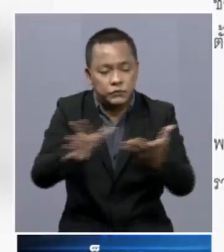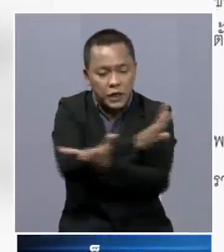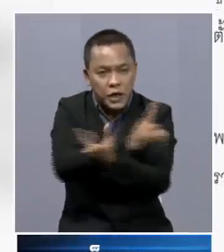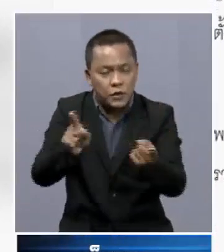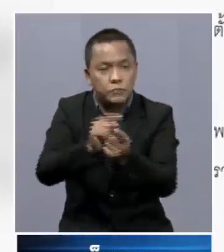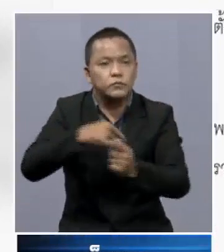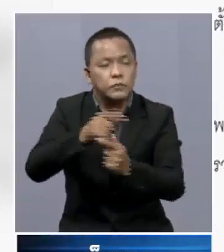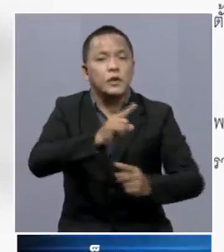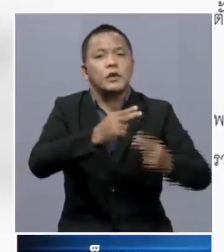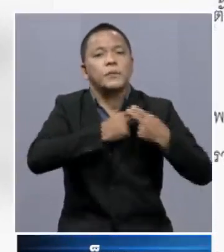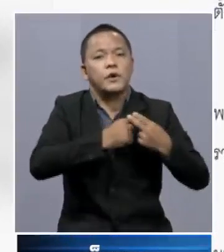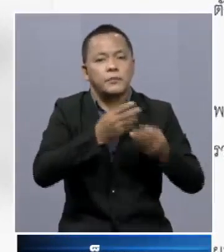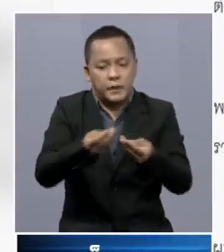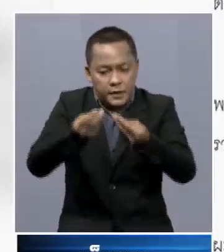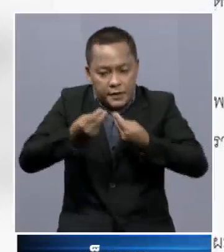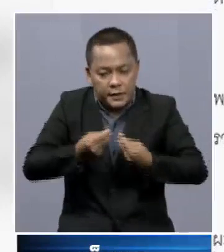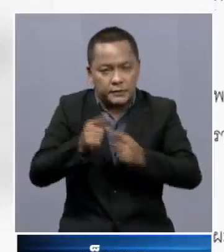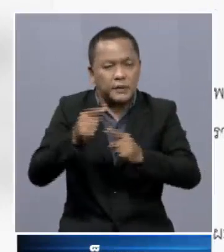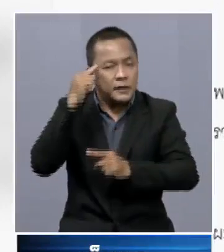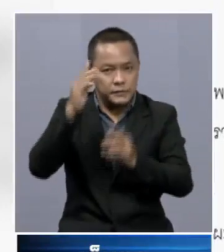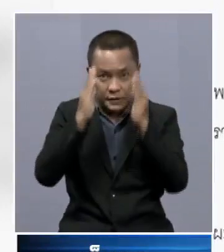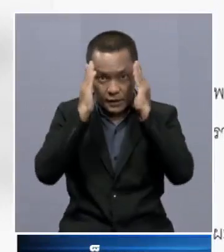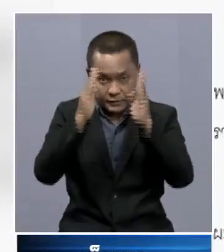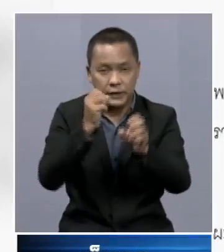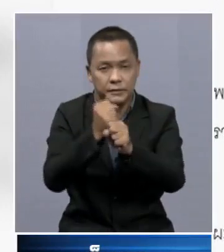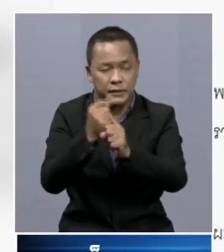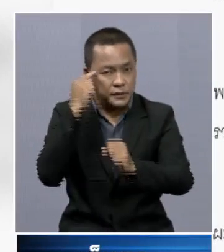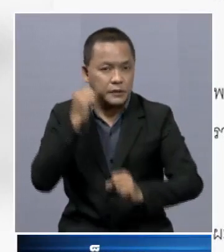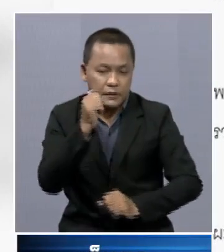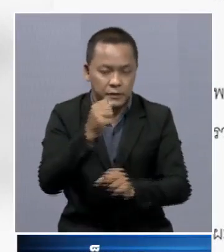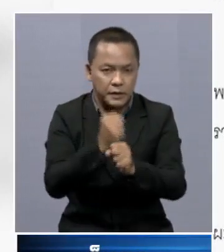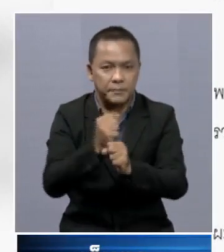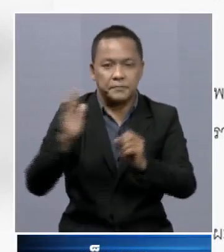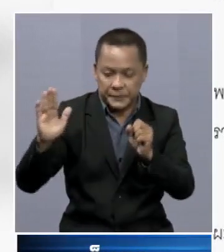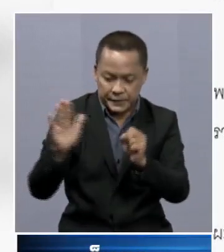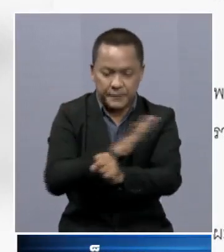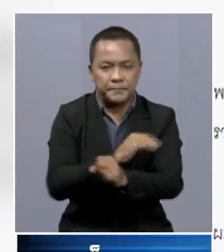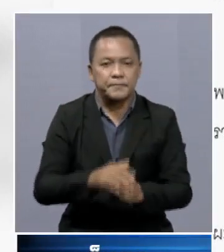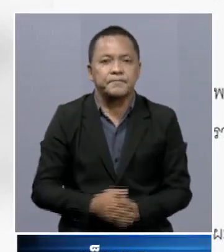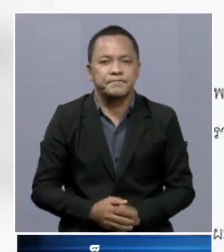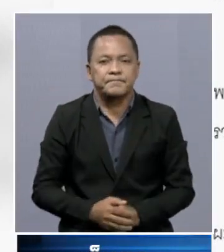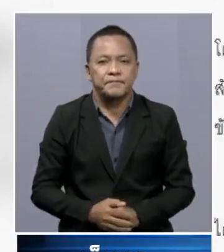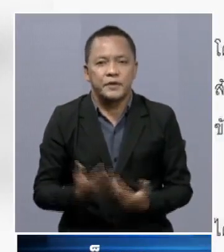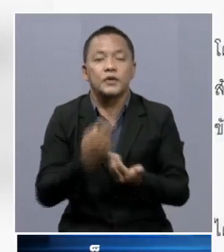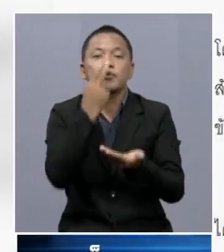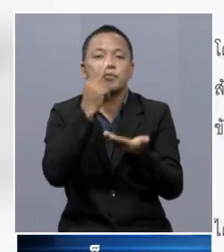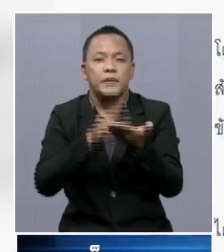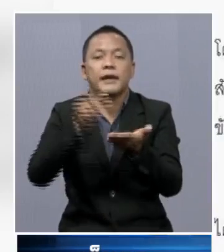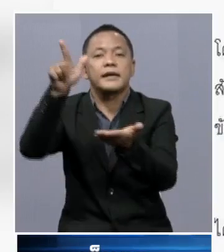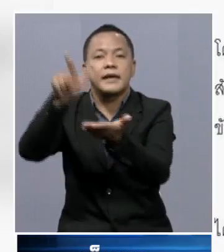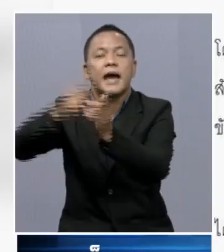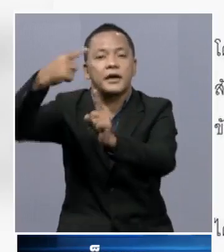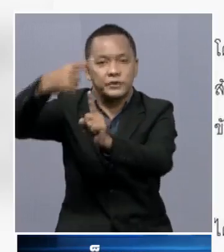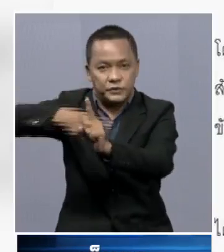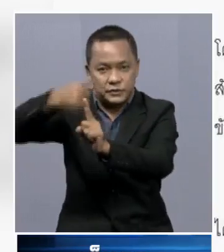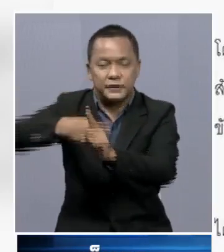มวาทุกความรผดชอบที่ไดรัมบหมายนั้นจะมความตั้งใจและลมือทำอย่างเต็ที่อี้เป็นหนงสือรางอนชวคร